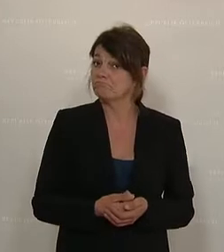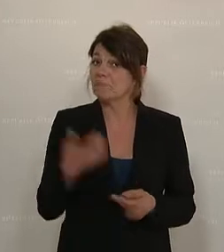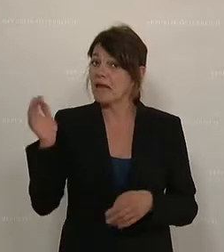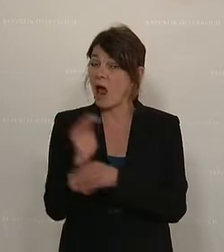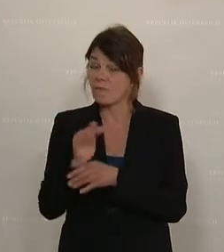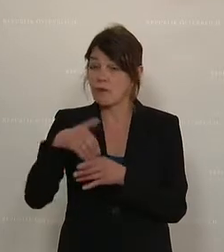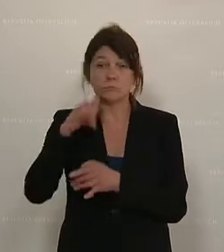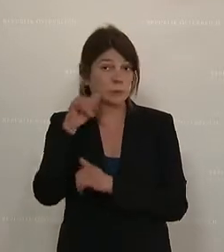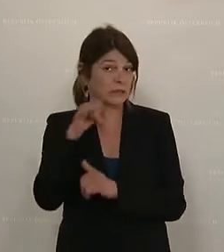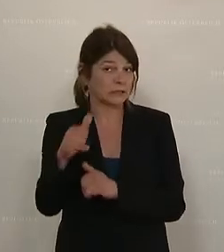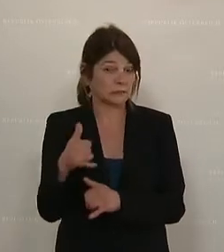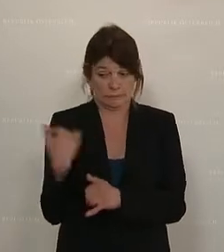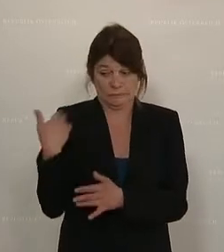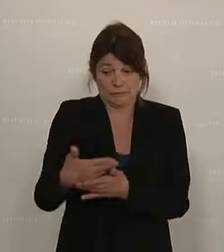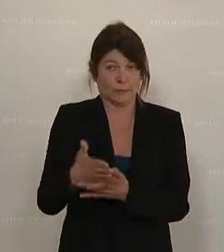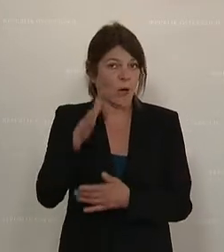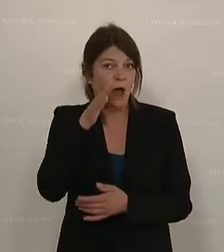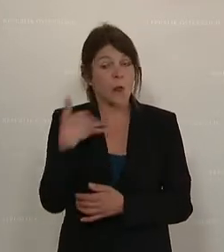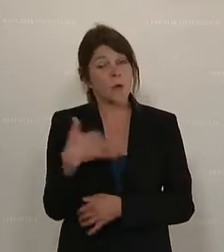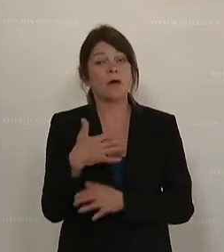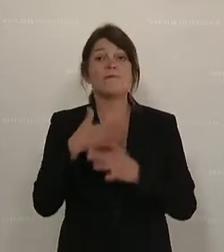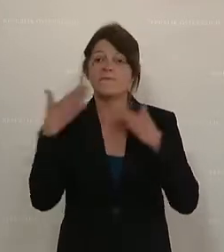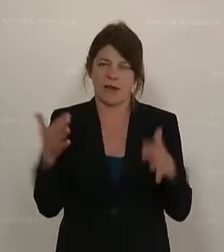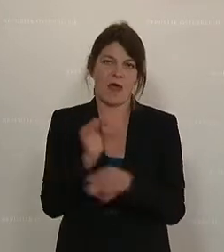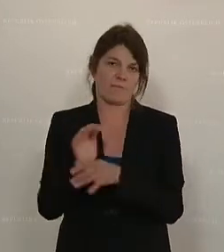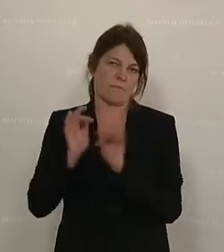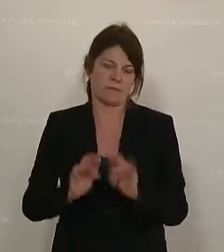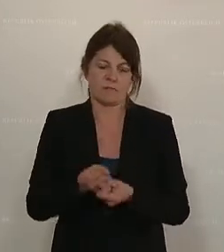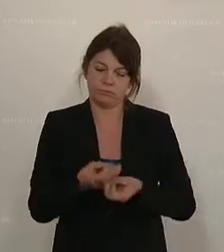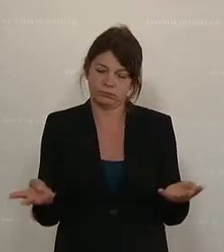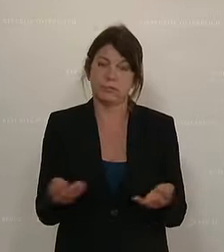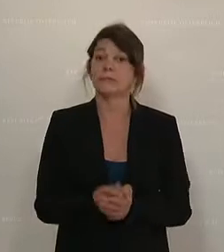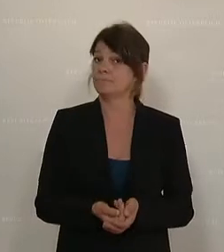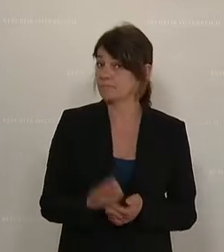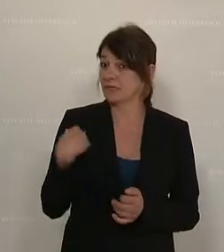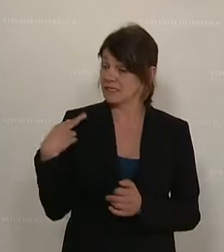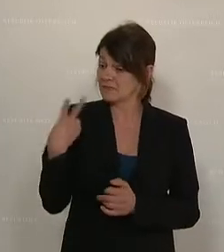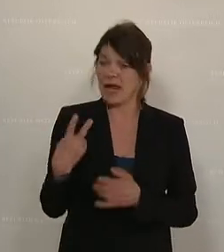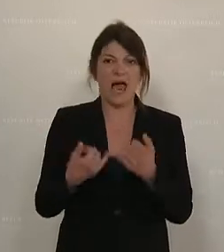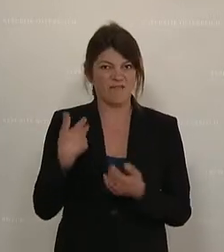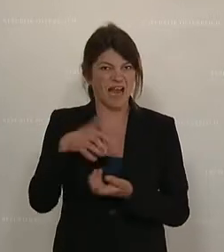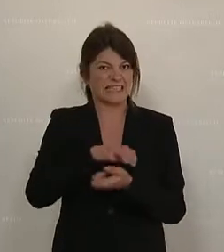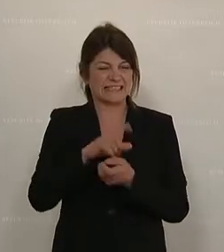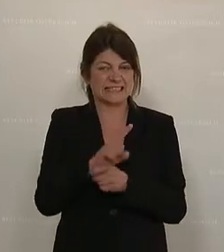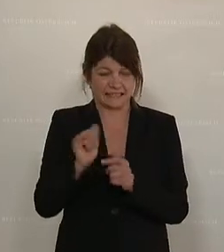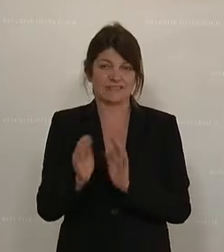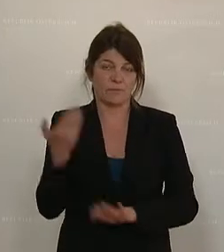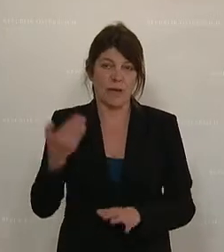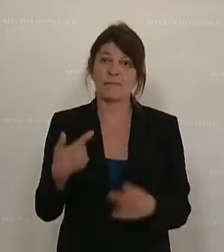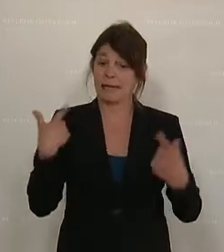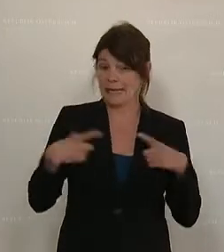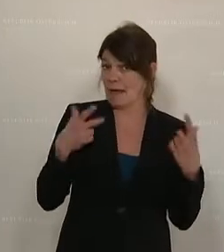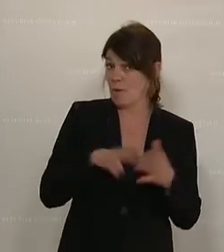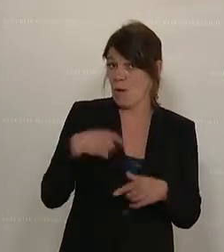im Tourismus sind ja, wie wir gehört haben, groß und vielfältig. Wir haben jetzt 2 Jahre Krisenzeit hinter uns und wir leben immer